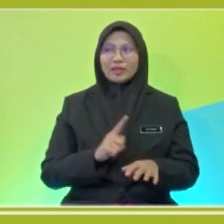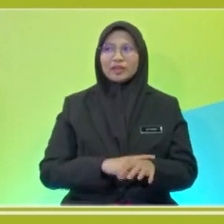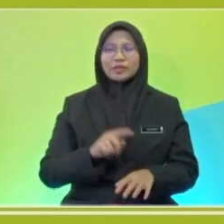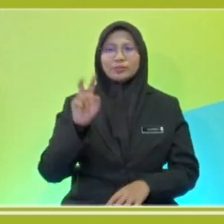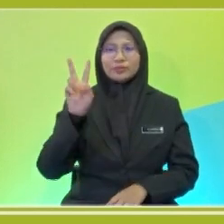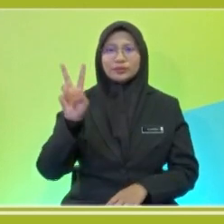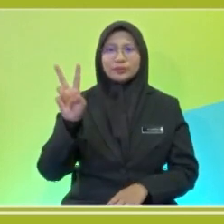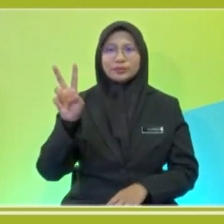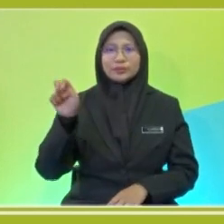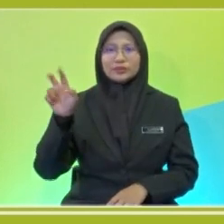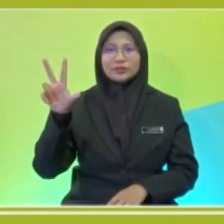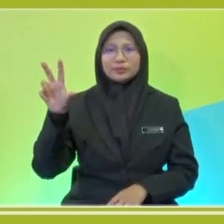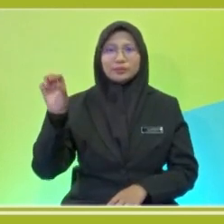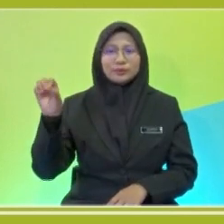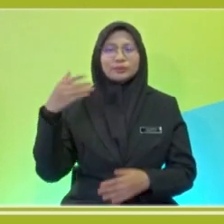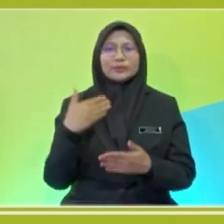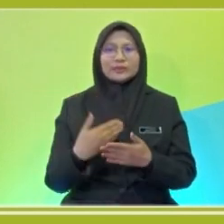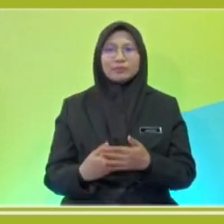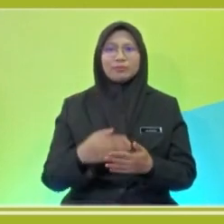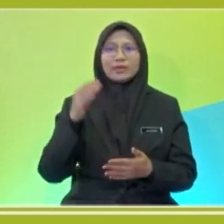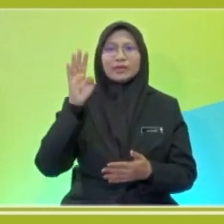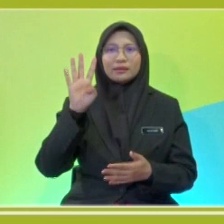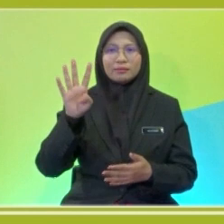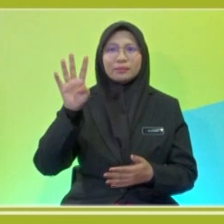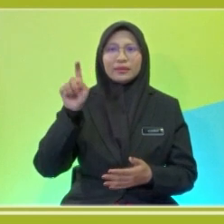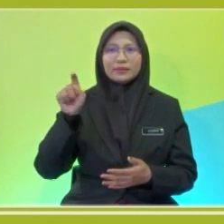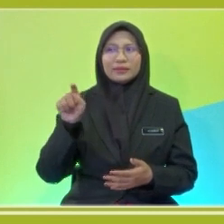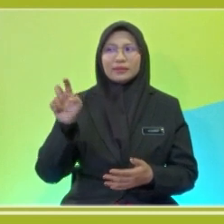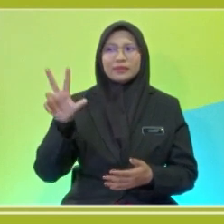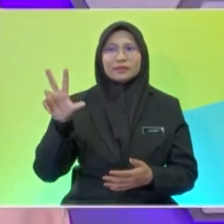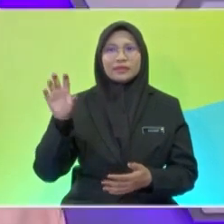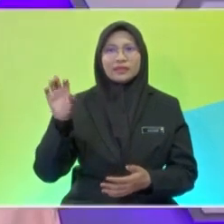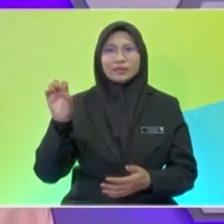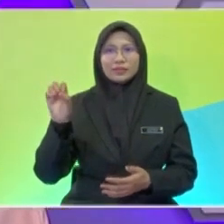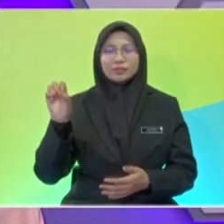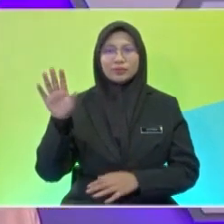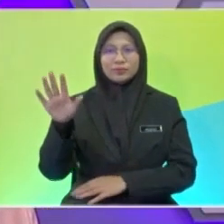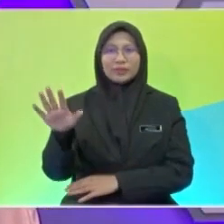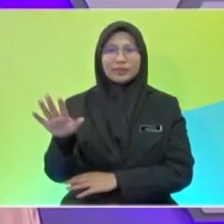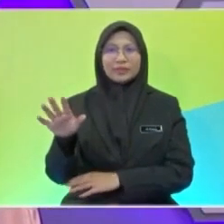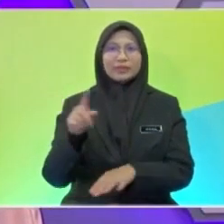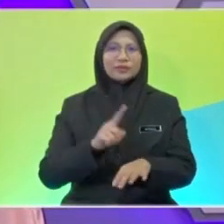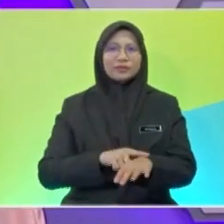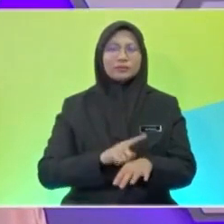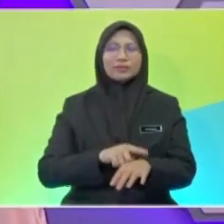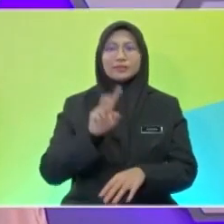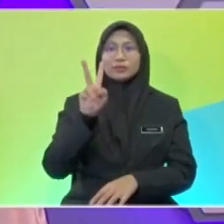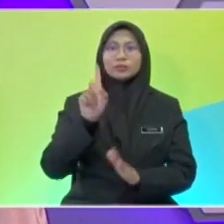dua setengah hingga empat setengah petang jadi dalam tempo masih 2 jam inilah mereka akan